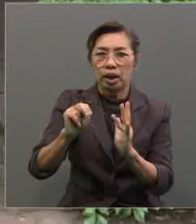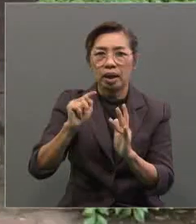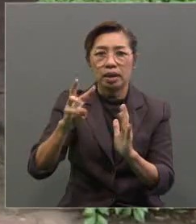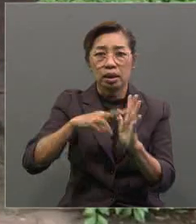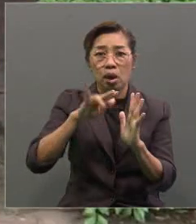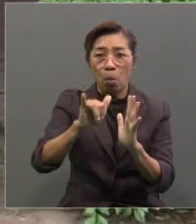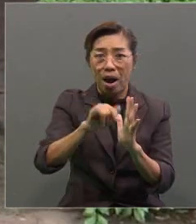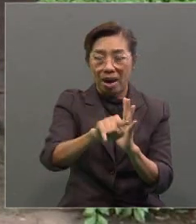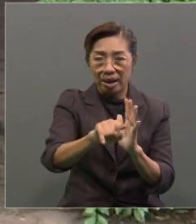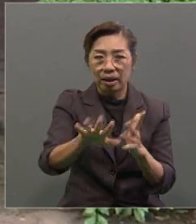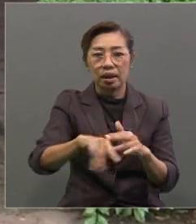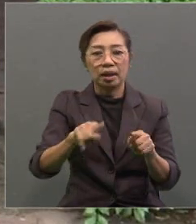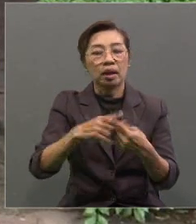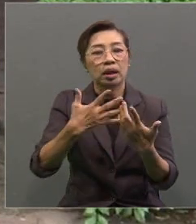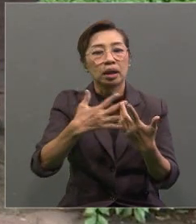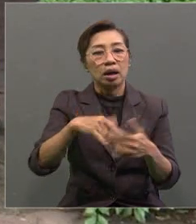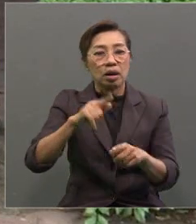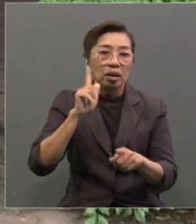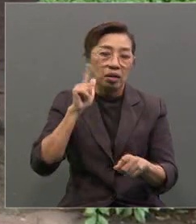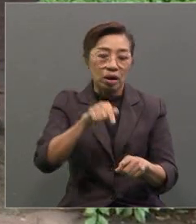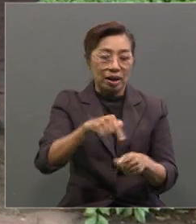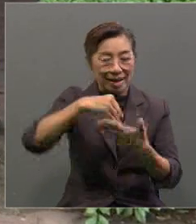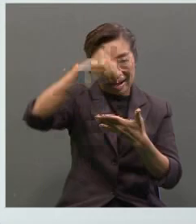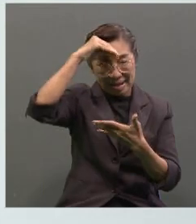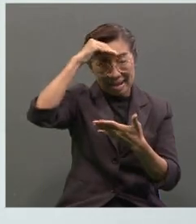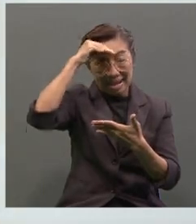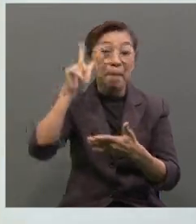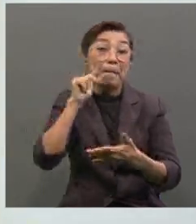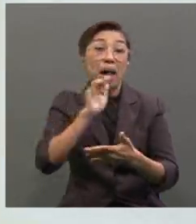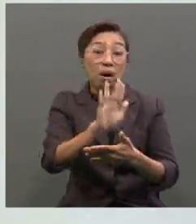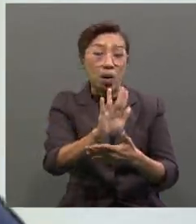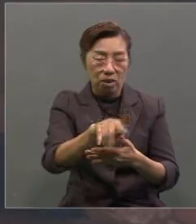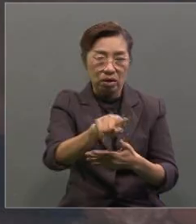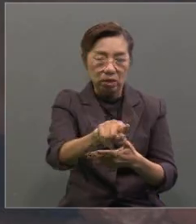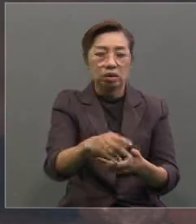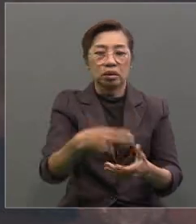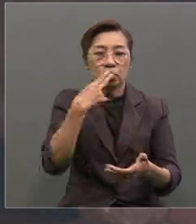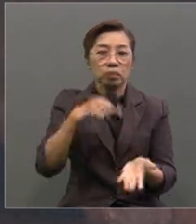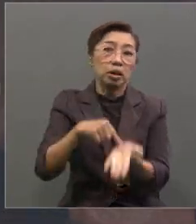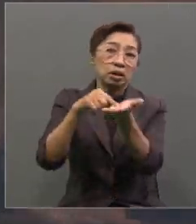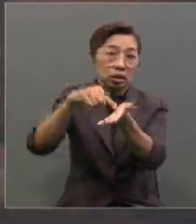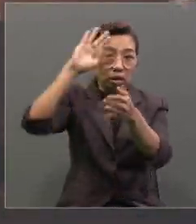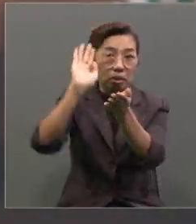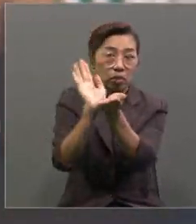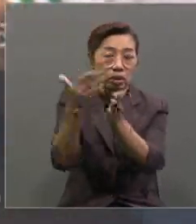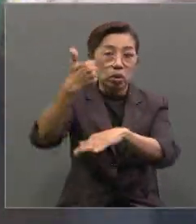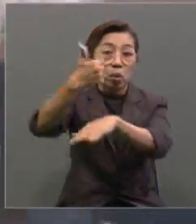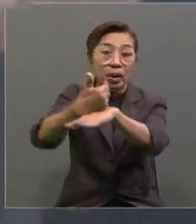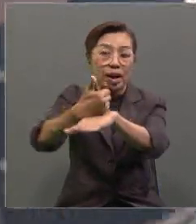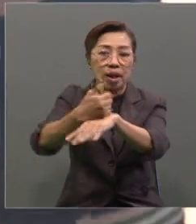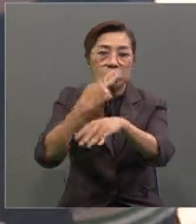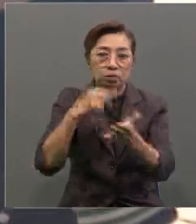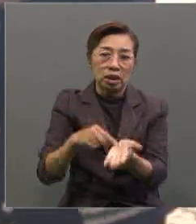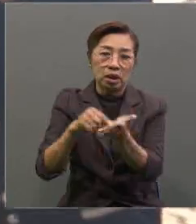ซึ่งก็เป็นแม่ของนักศึกษาปีหนึ่งที่ได้รับบาดเจ็บนะคะก็มีการยื่นหนังสือขอความเป็นธรรมกับผู้บัญชาการตำรวจแห่งชาติผ่านตัวแ